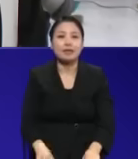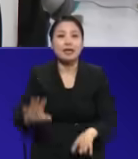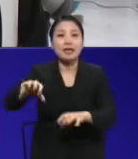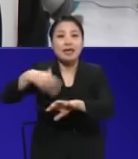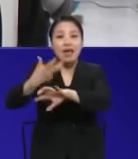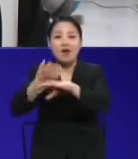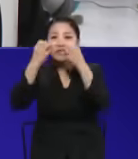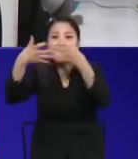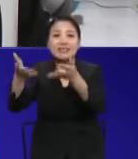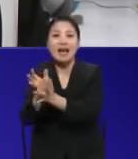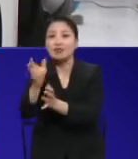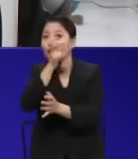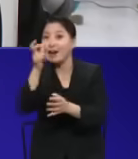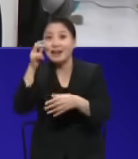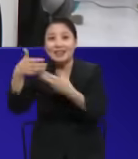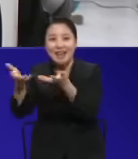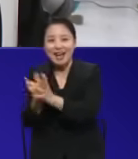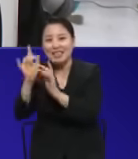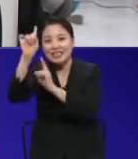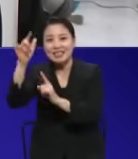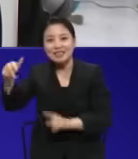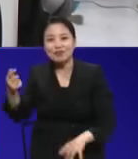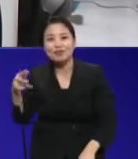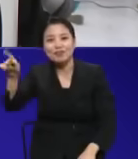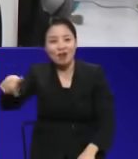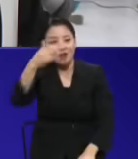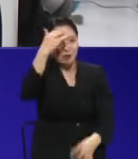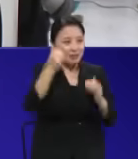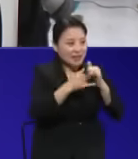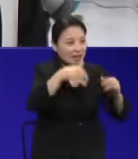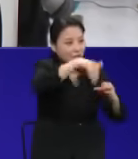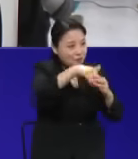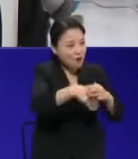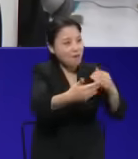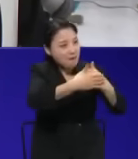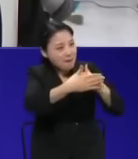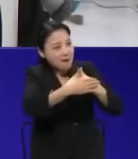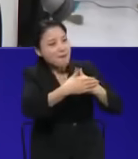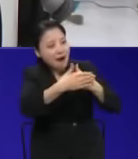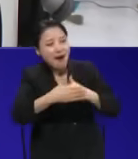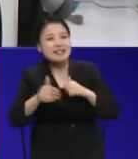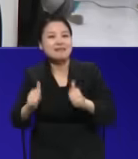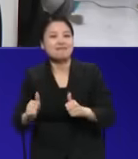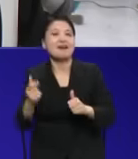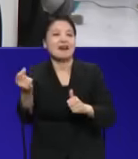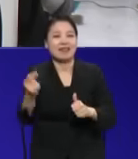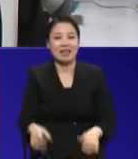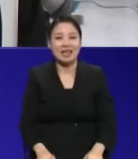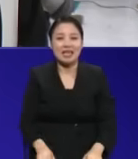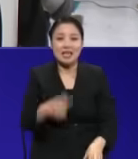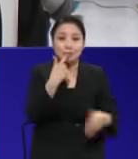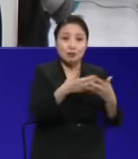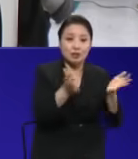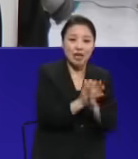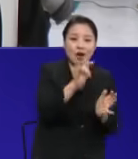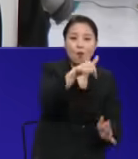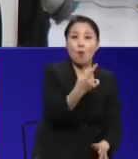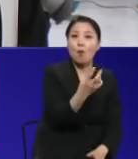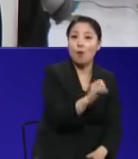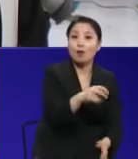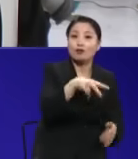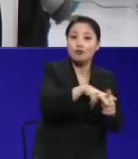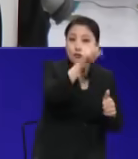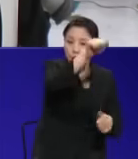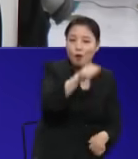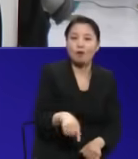개혁신당 이준석 후보는 젊은 유권자들이 투표장에 나와 투표로 심판한 것이라고 해석했고 더불어민주당 공영훈 후보는